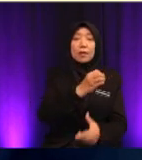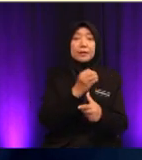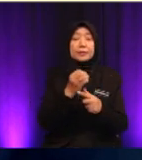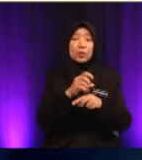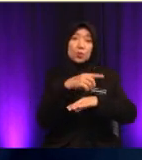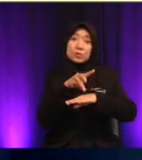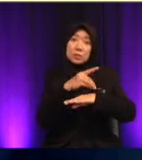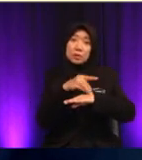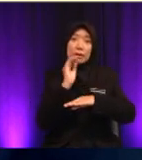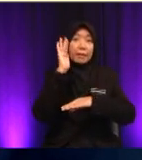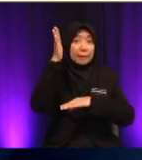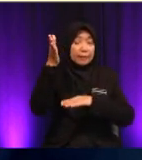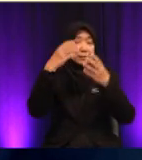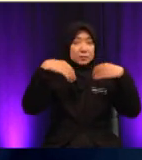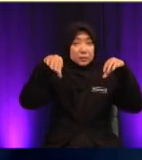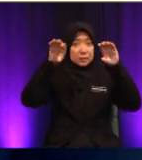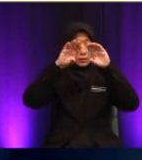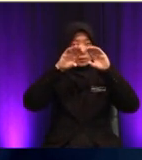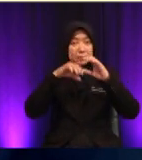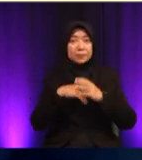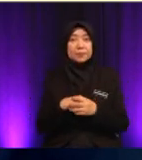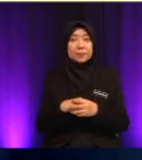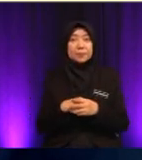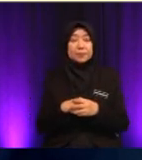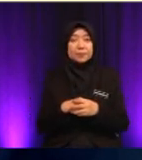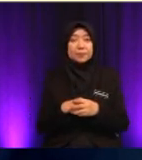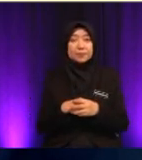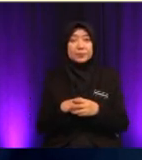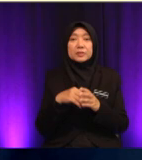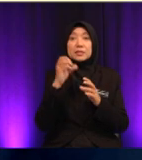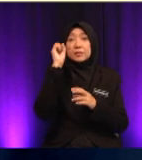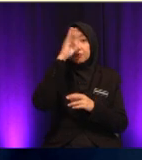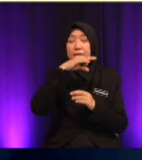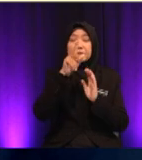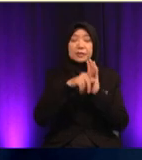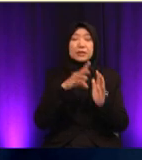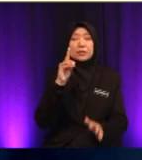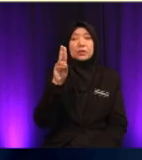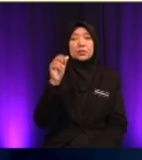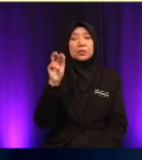ini yang akan diceritakan oleh sifat kedua lengan Zarah ini gelombang Zahra